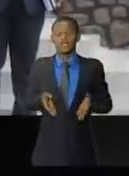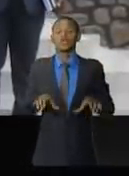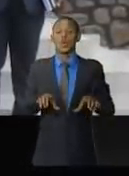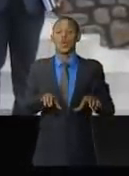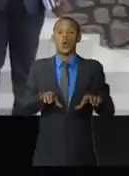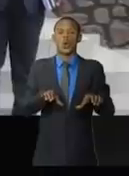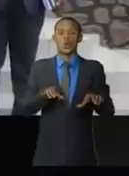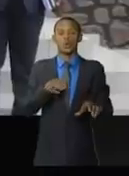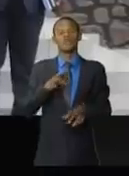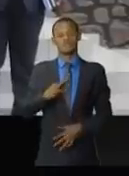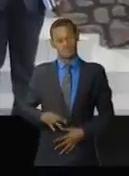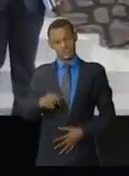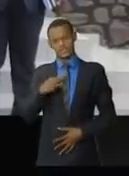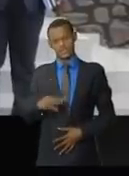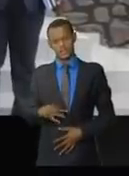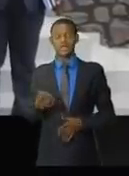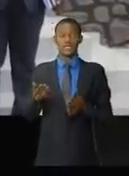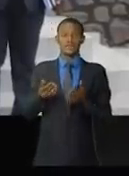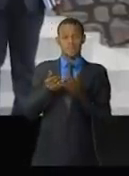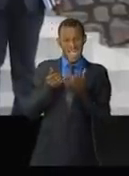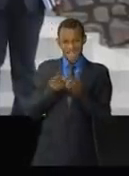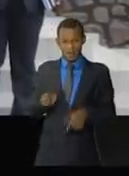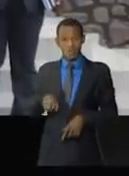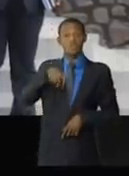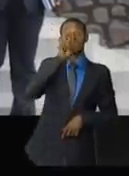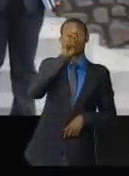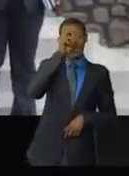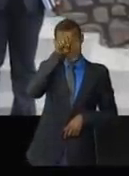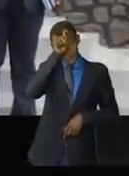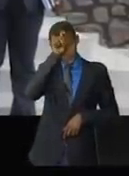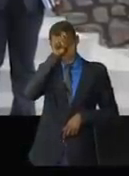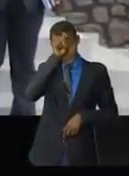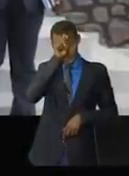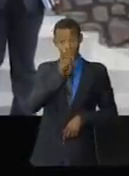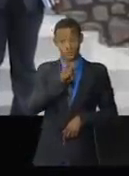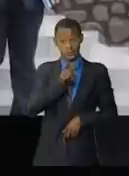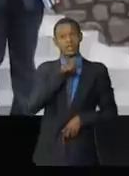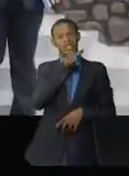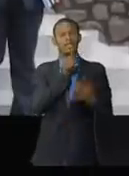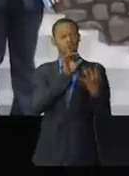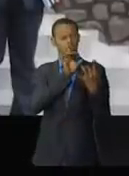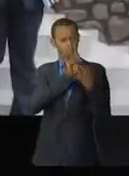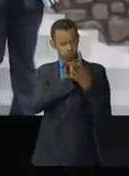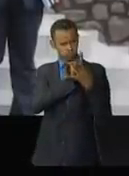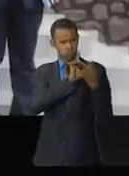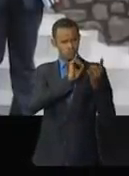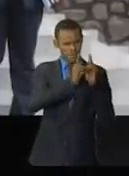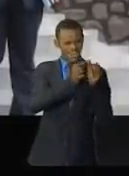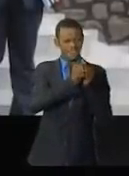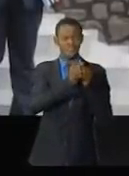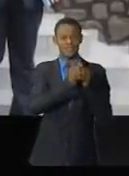1er au 3 février en Égypte, laquelle a conduit à la signature des contrats de